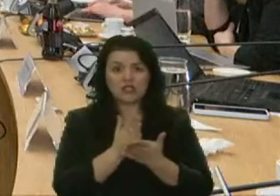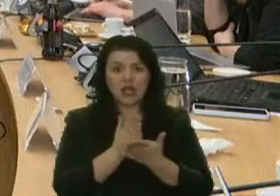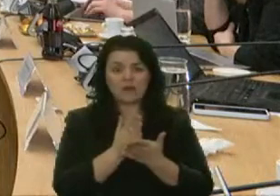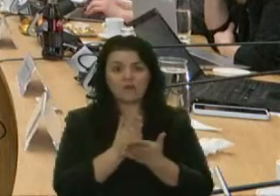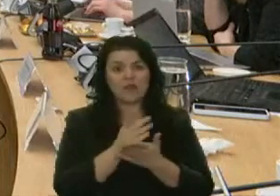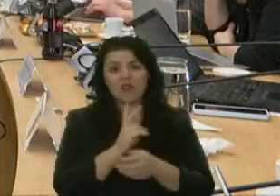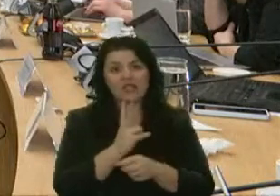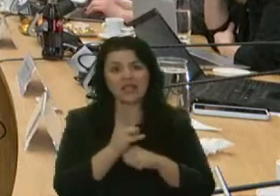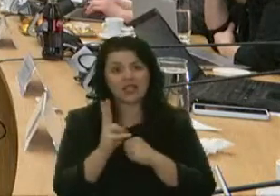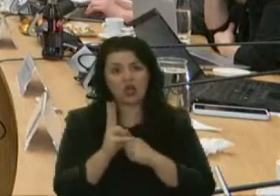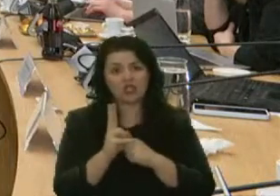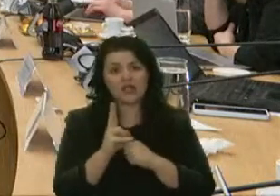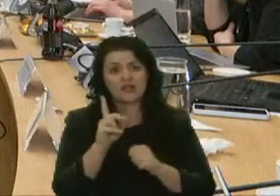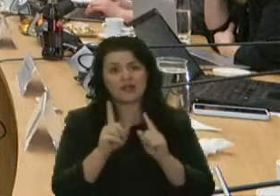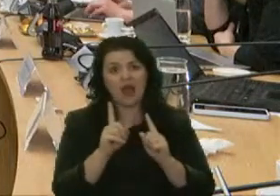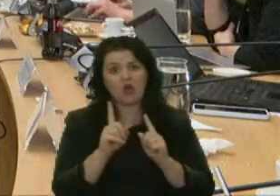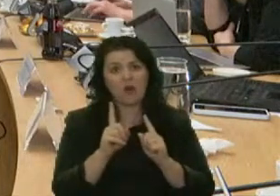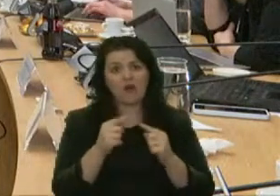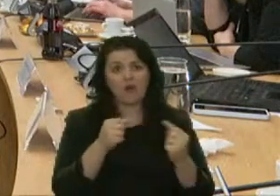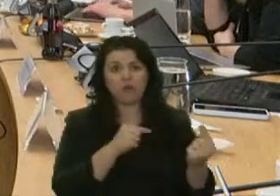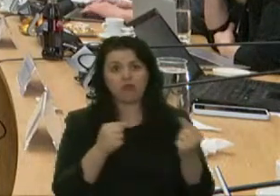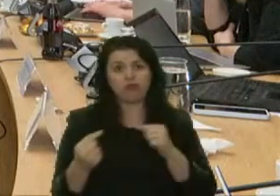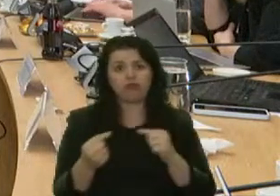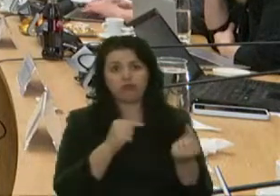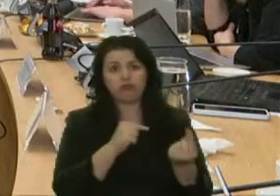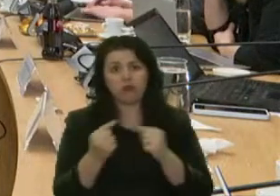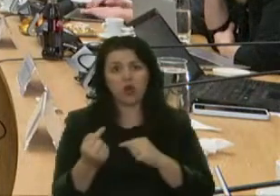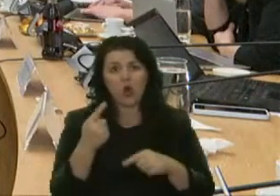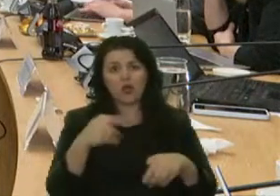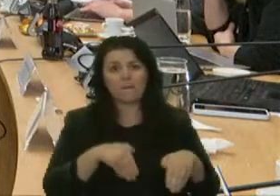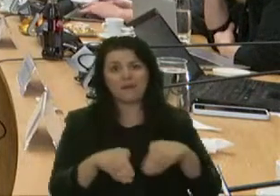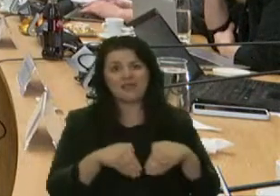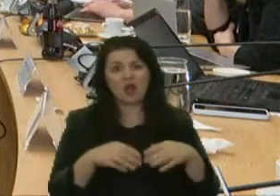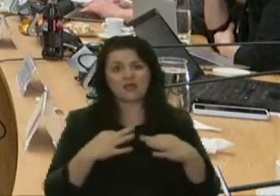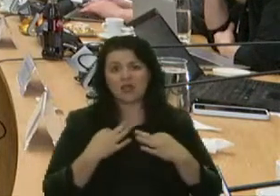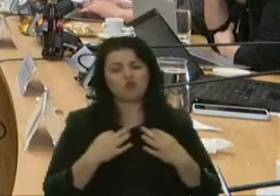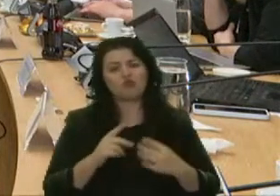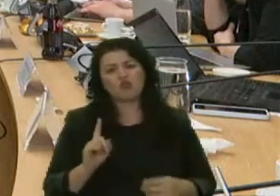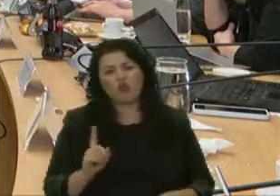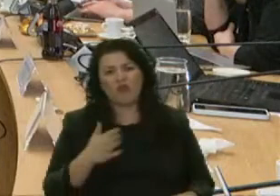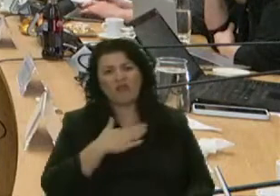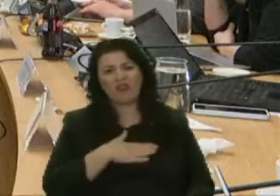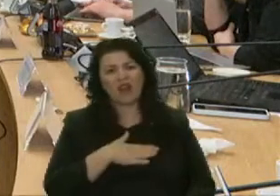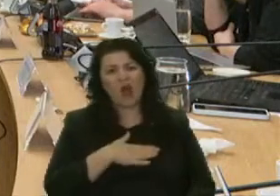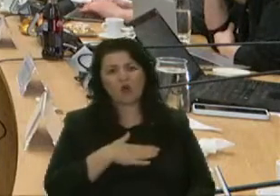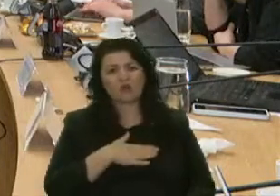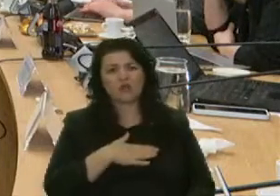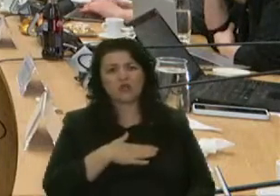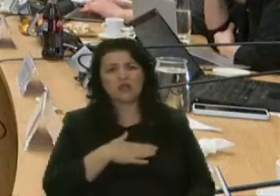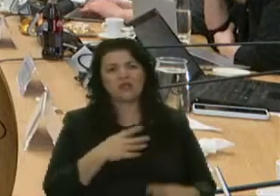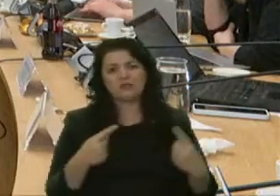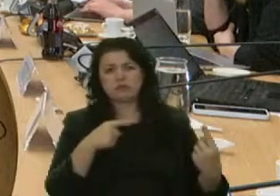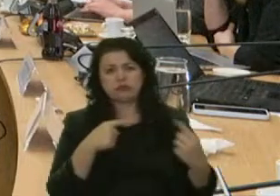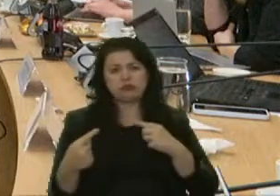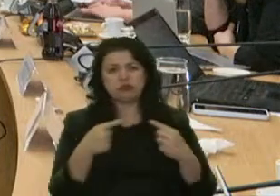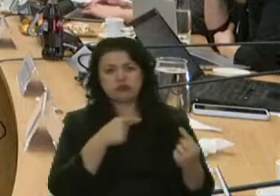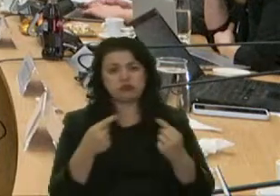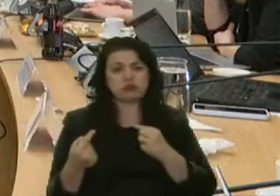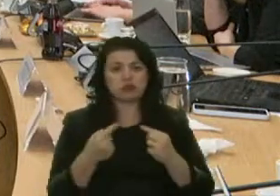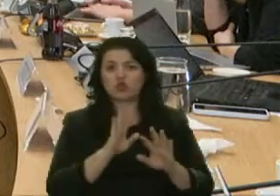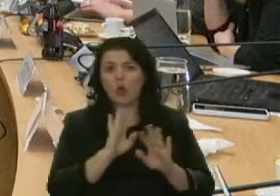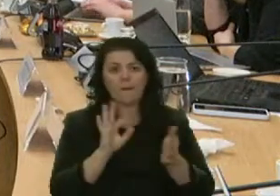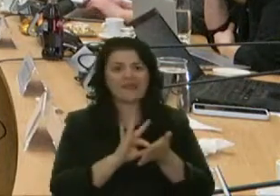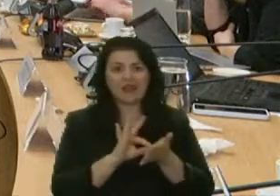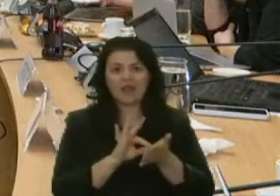vrea să greșesc dacă nu cumva era atunci am avut o bătălie cu un Ministru al sănătății Dar n aș vrea să intru în Deci în discuția asta pentru că nu am toate